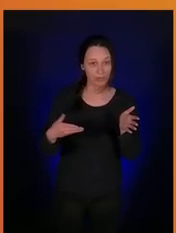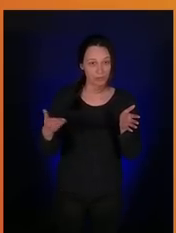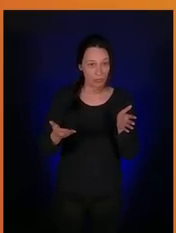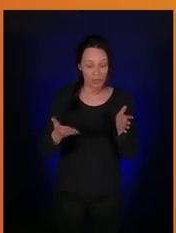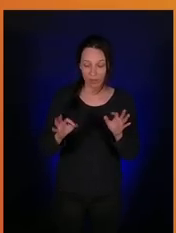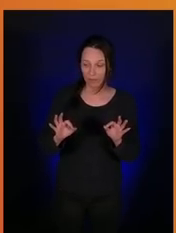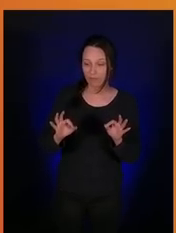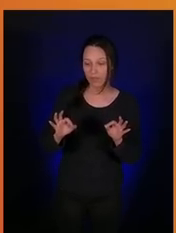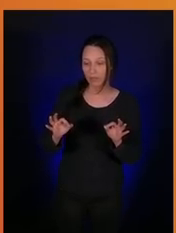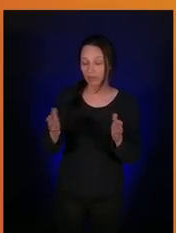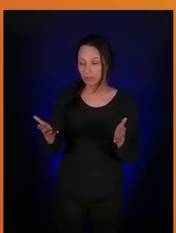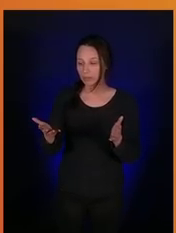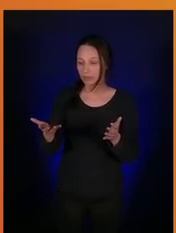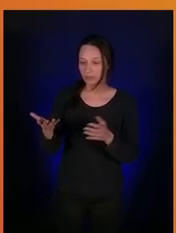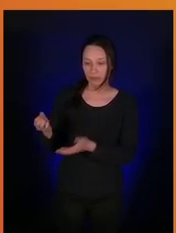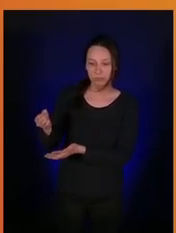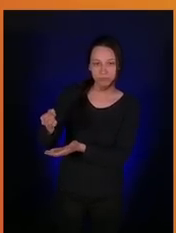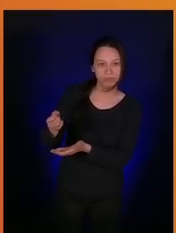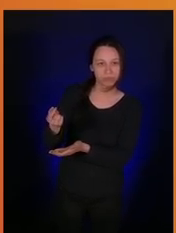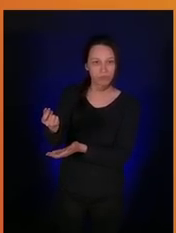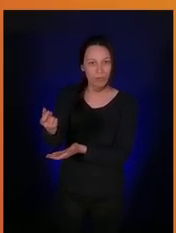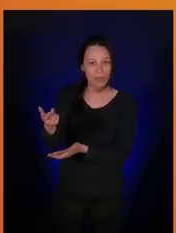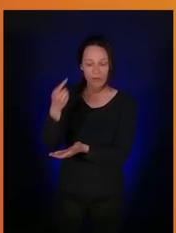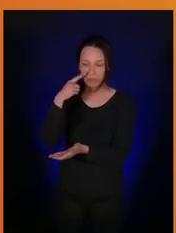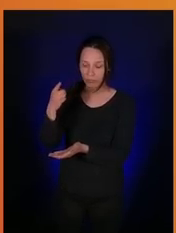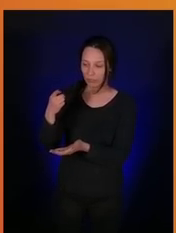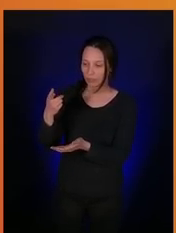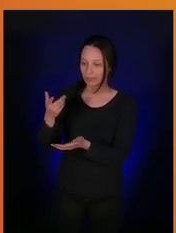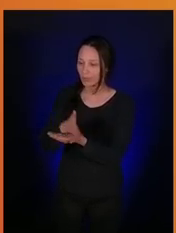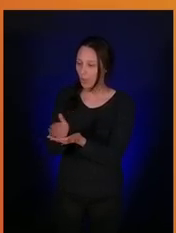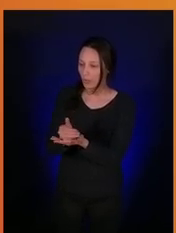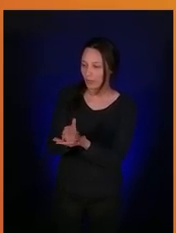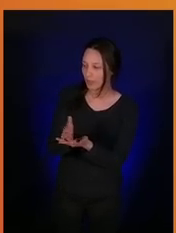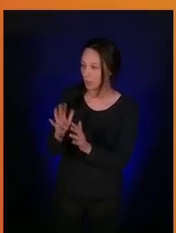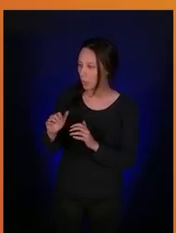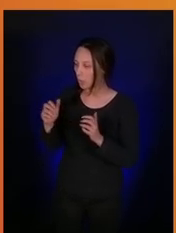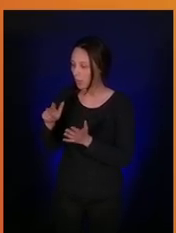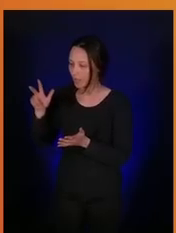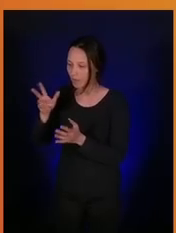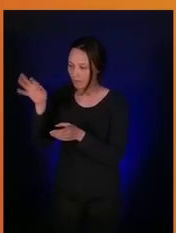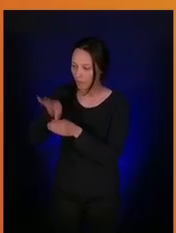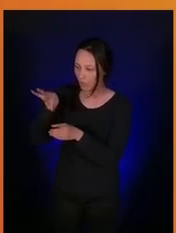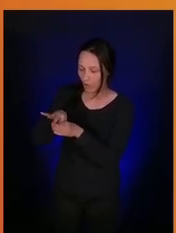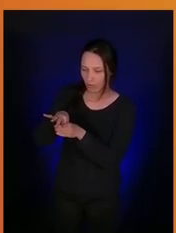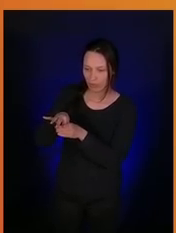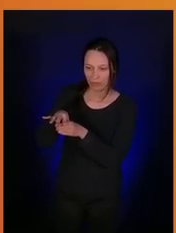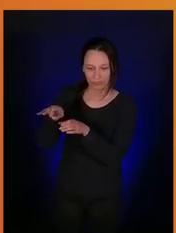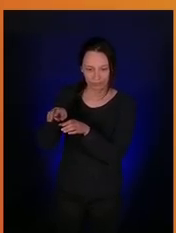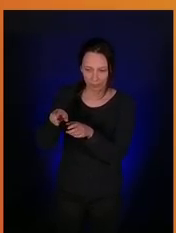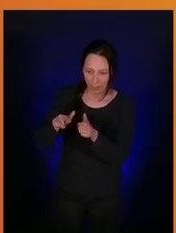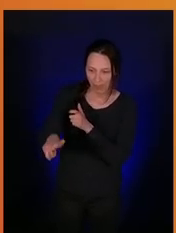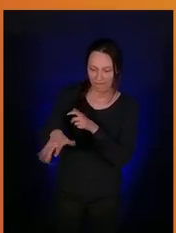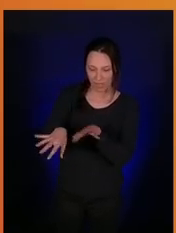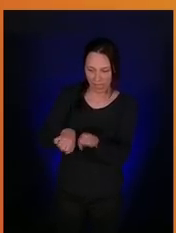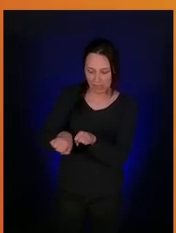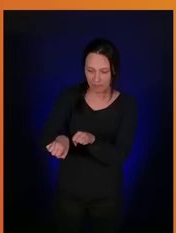œuvre des moyens pour que les orientations votées en Congrès et l'activité confédérale qui en résulte se concrétisent dans